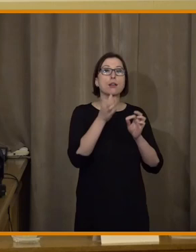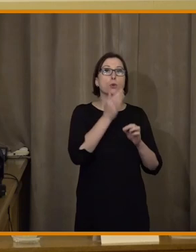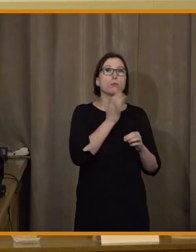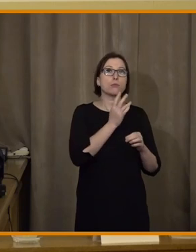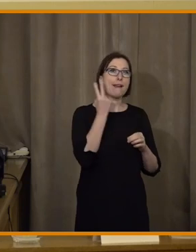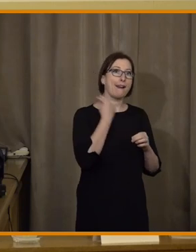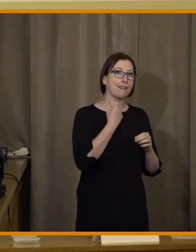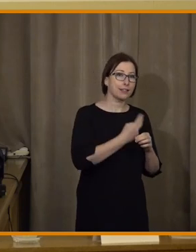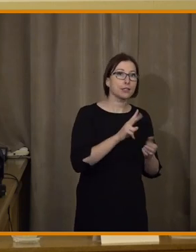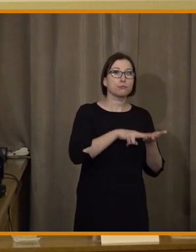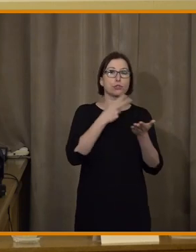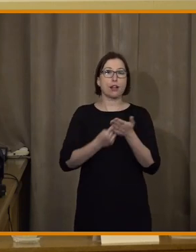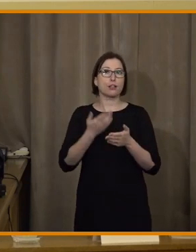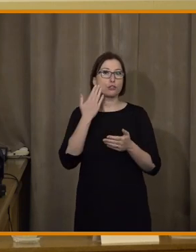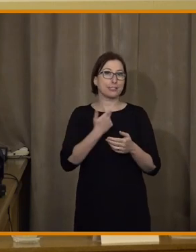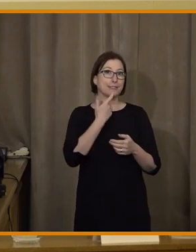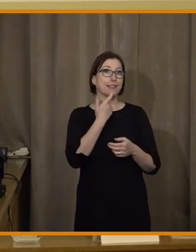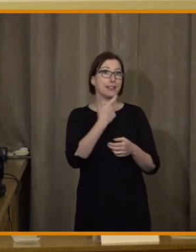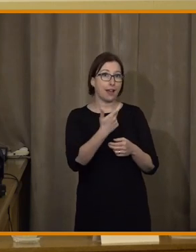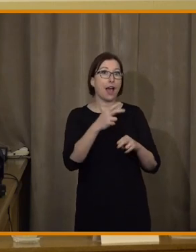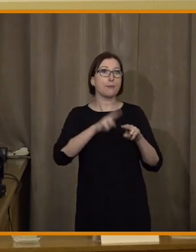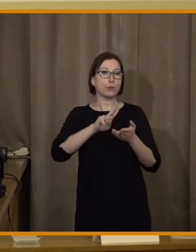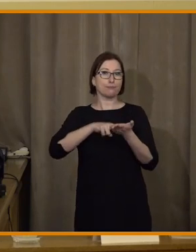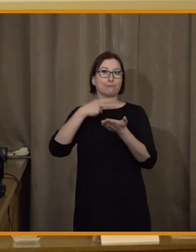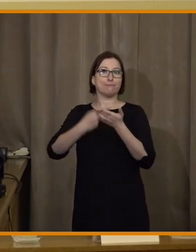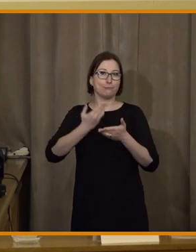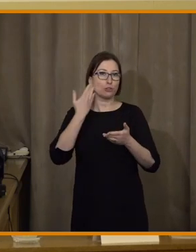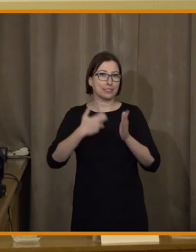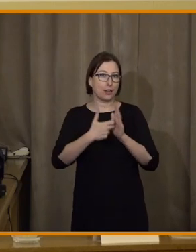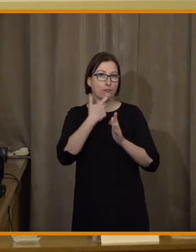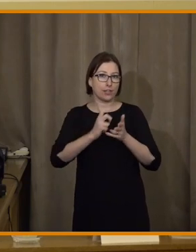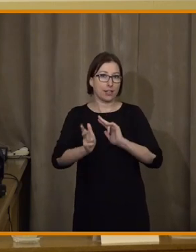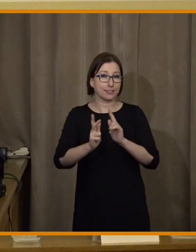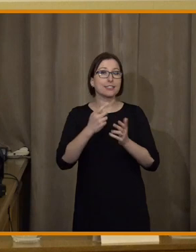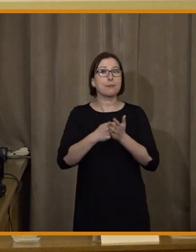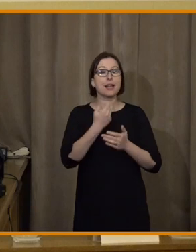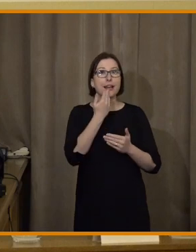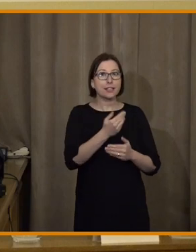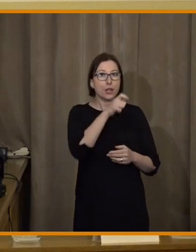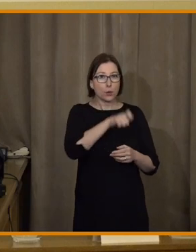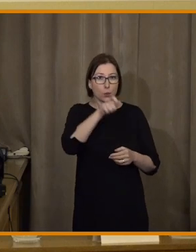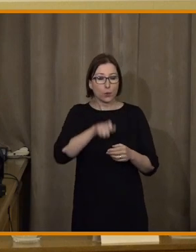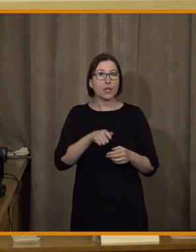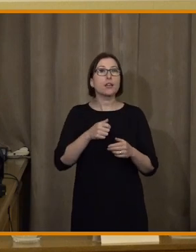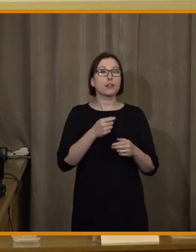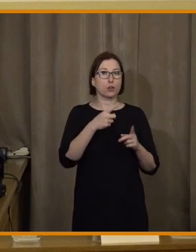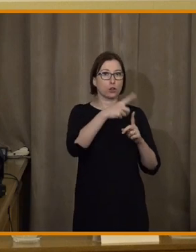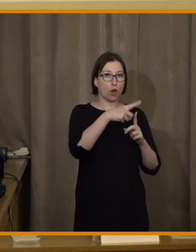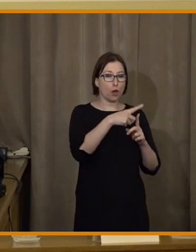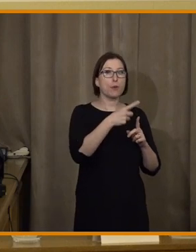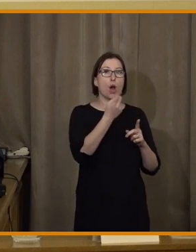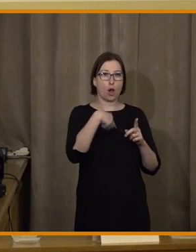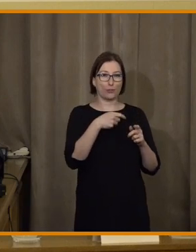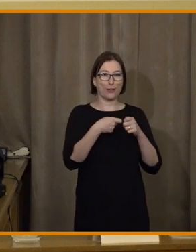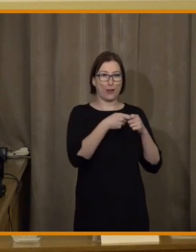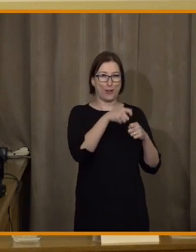angličtině, tlumočený bude do češtiny a pak ještě do českého znakového jazyka, takže tímto děkuji nejen Tomovi, kolegovi